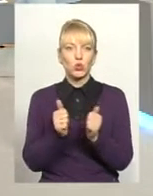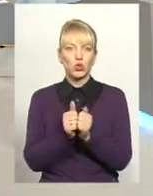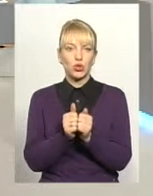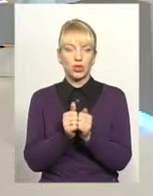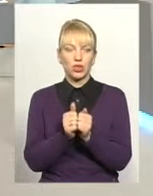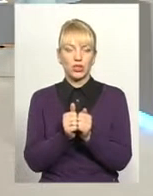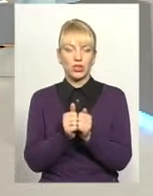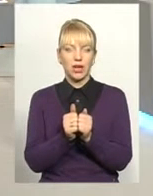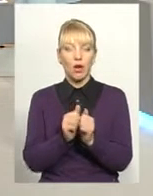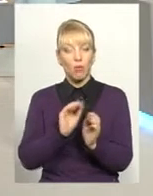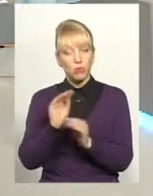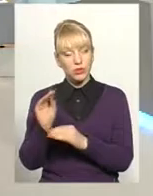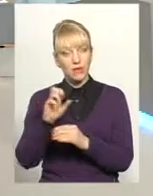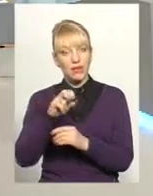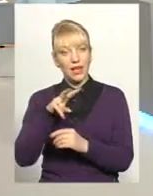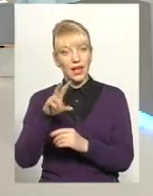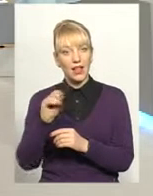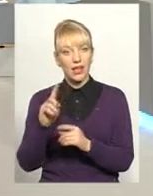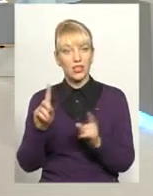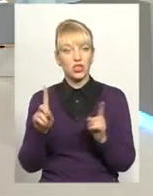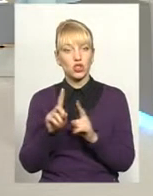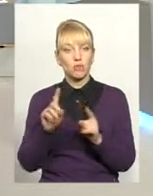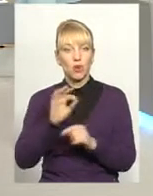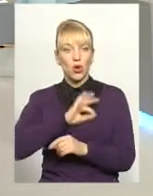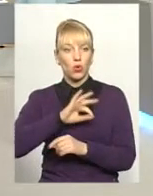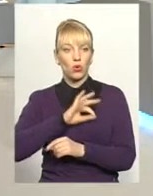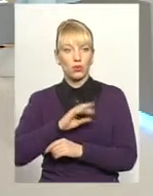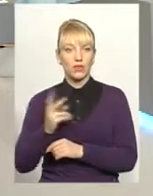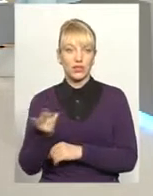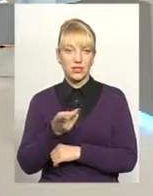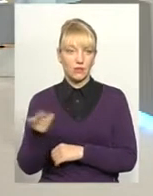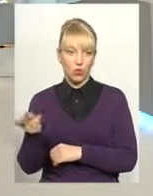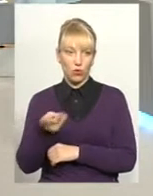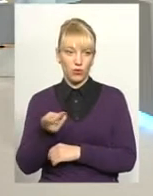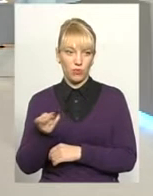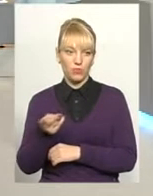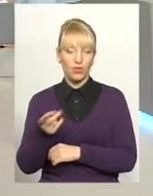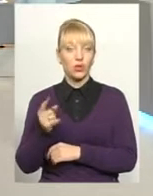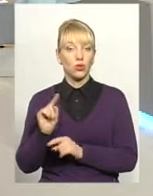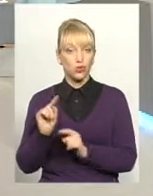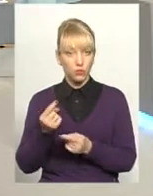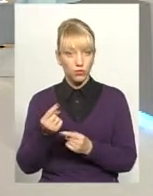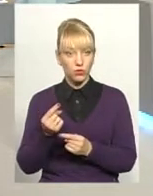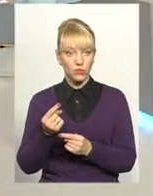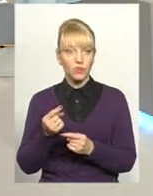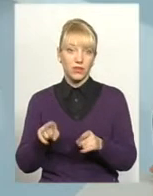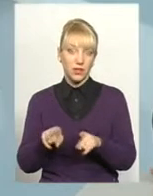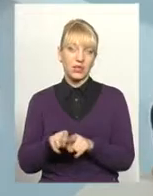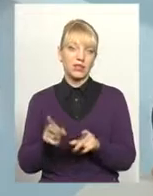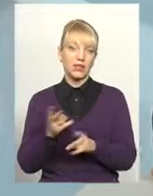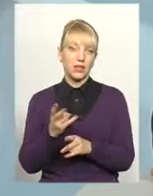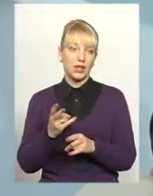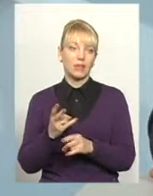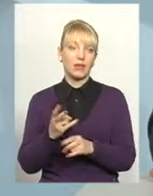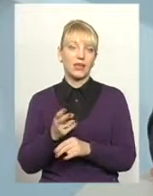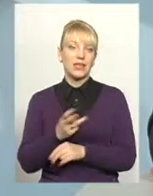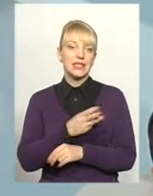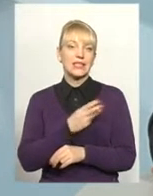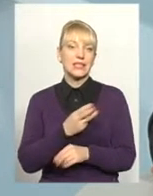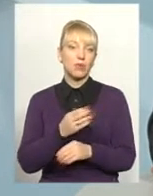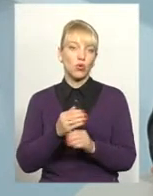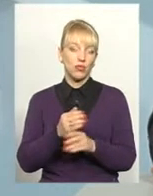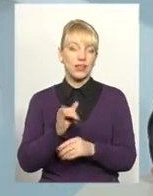сусіду поставити, але щоб, значить, користувалися вдвох. Цим, значить, тому такі речі потрібно стимулювати і,